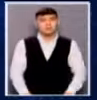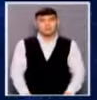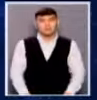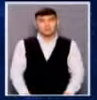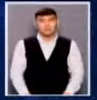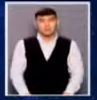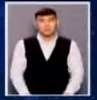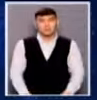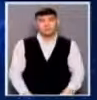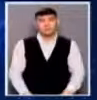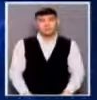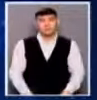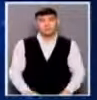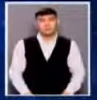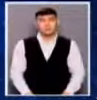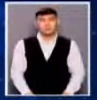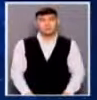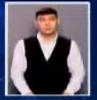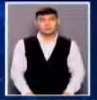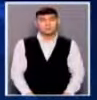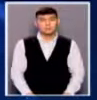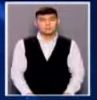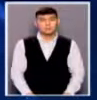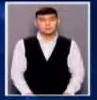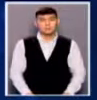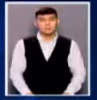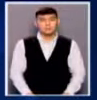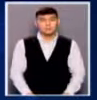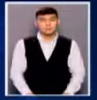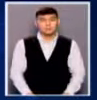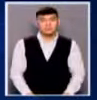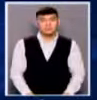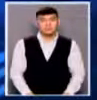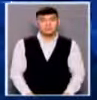Сагындык Нургуля, Айнгуль Харуна, Артур Ботпанов, телеканал Атырау.